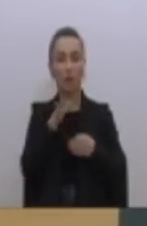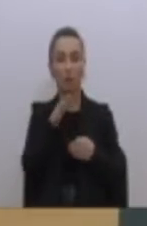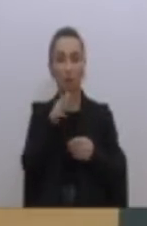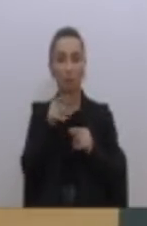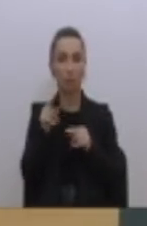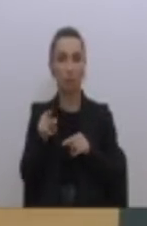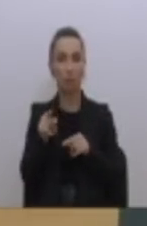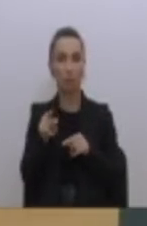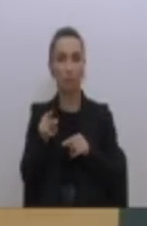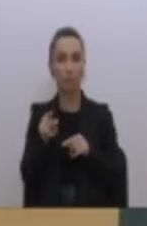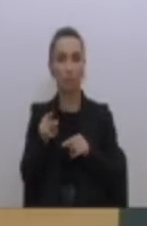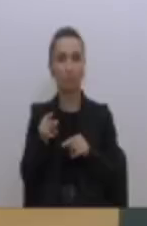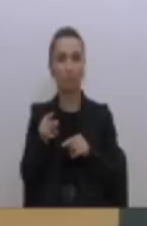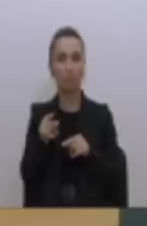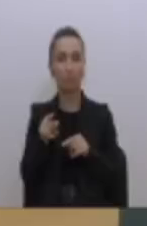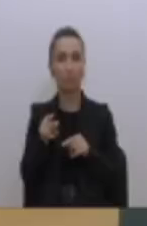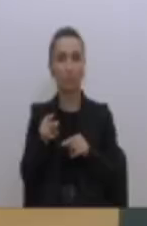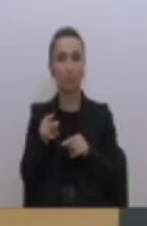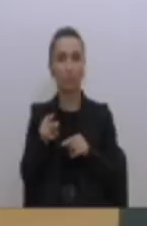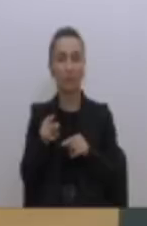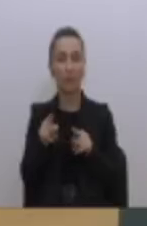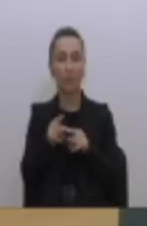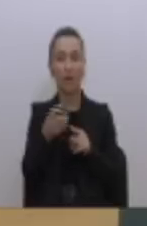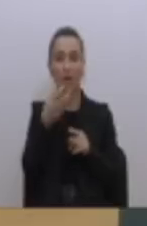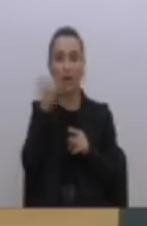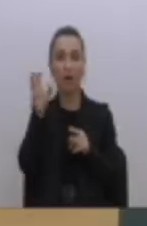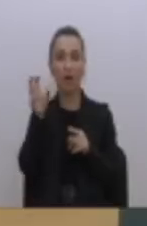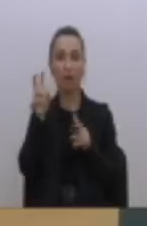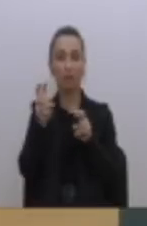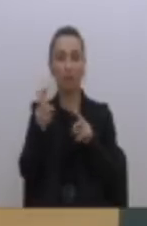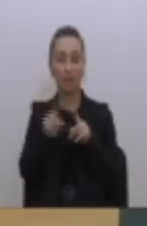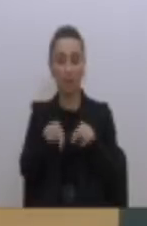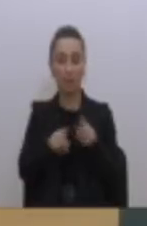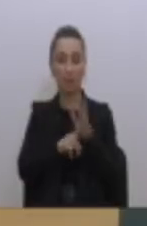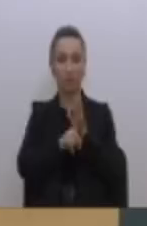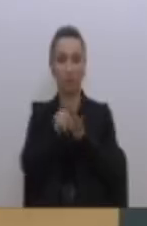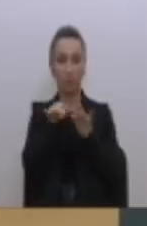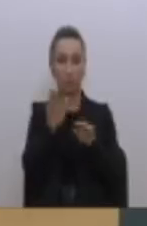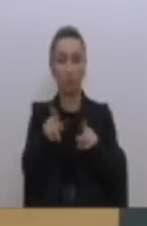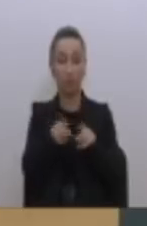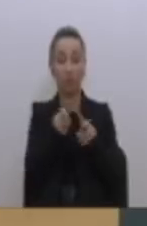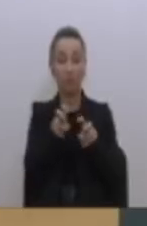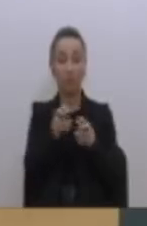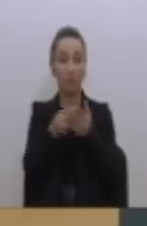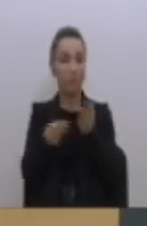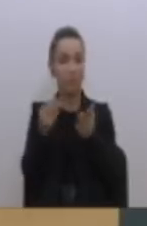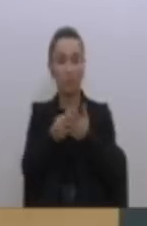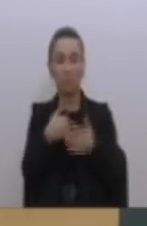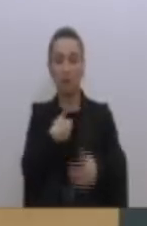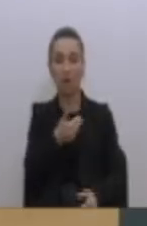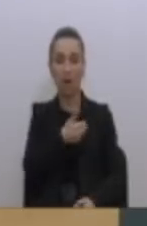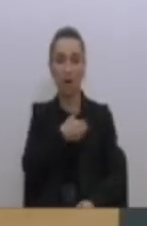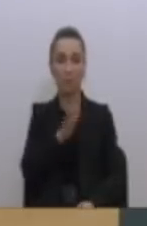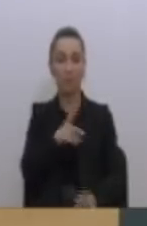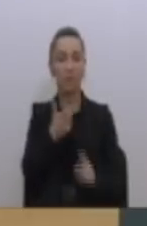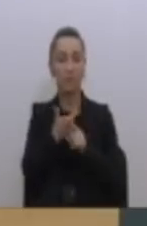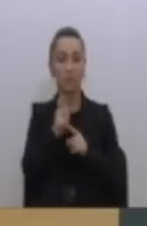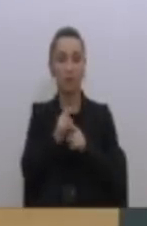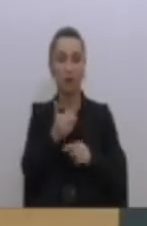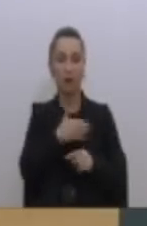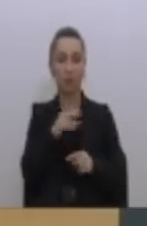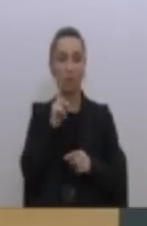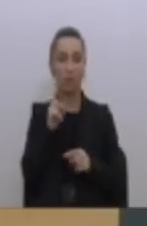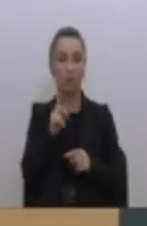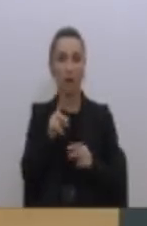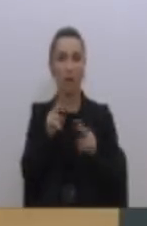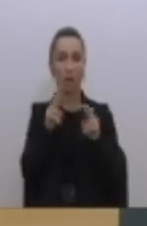წინასაარჩევნო პერიპეტიები გახურდება, ეს დაიწყებ. მე ეს არ მინდა. მე ძალიან არ მინდა, რომ